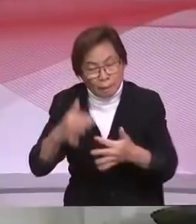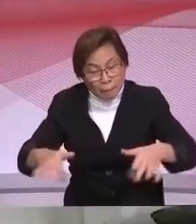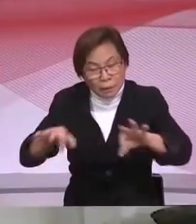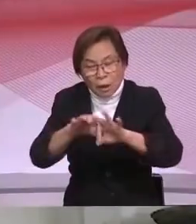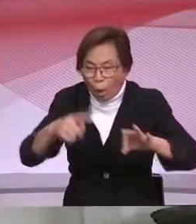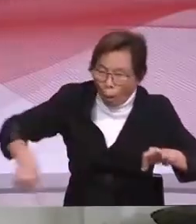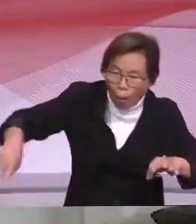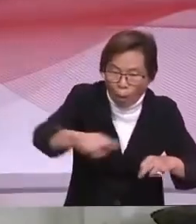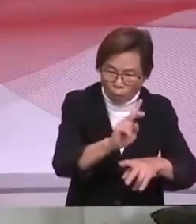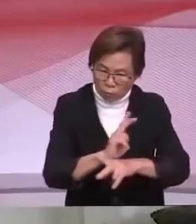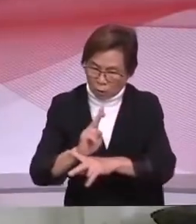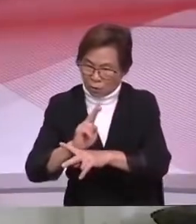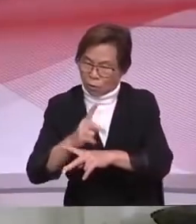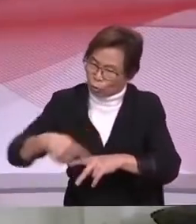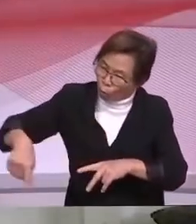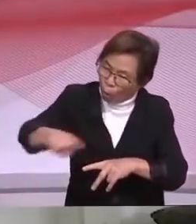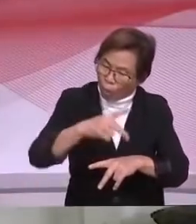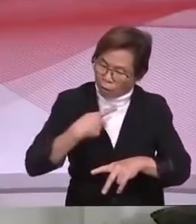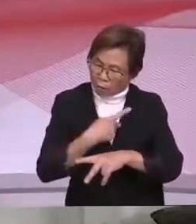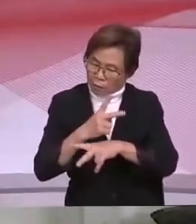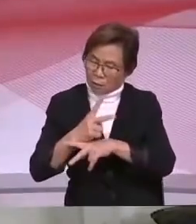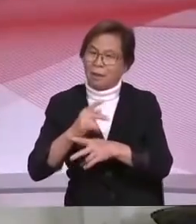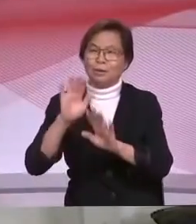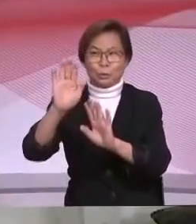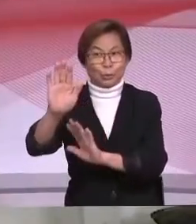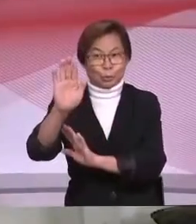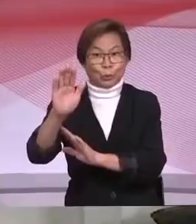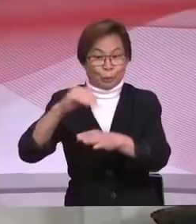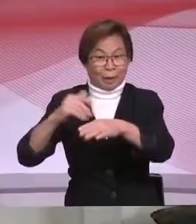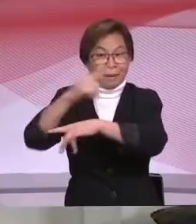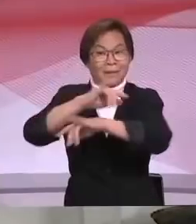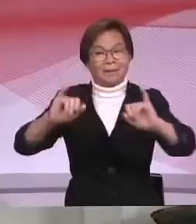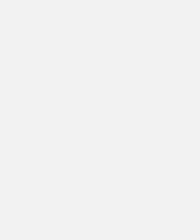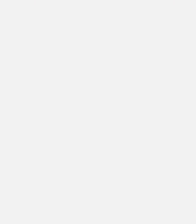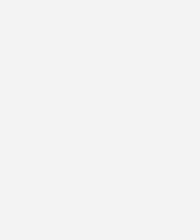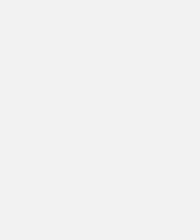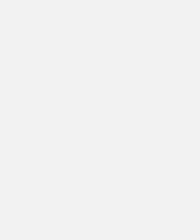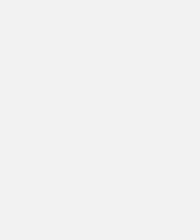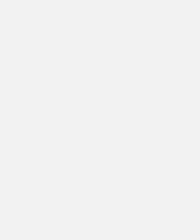Jadi tunggulah, sebab tu saya kata ni tunggu hari Isnin nanti, insyaAllah.